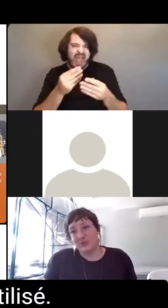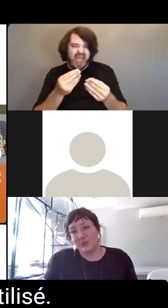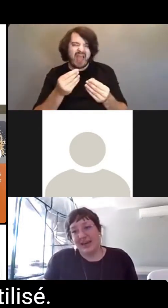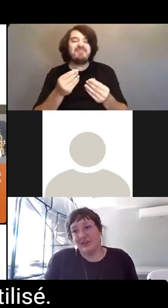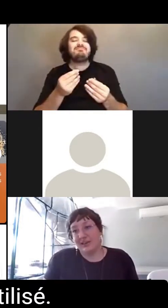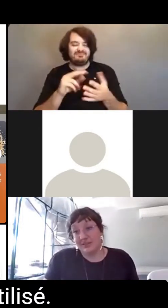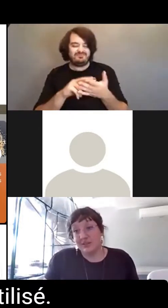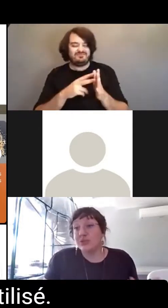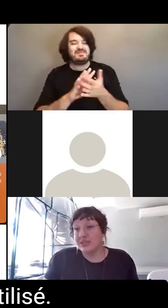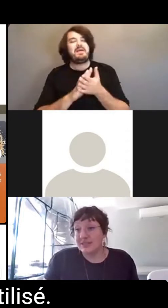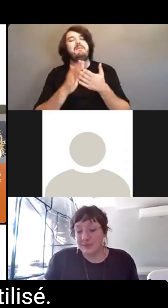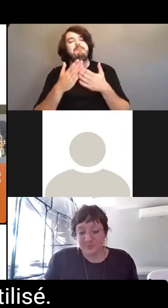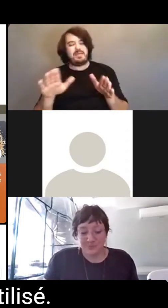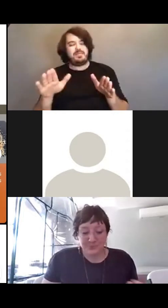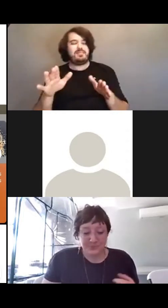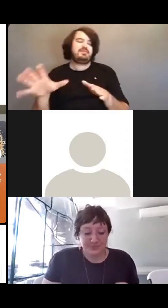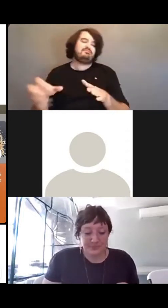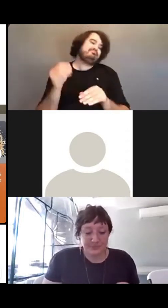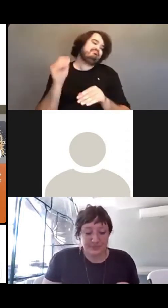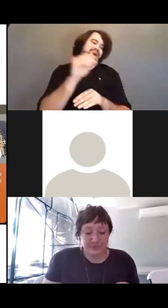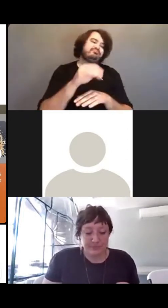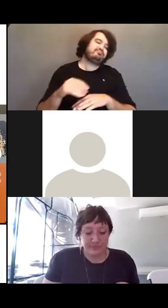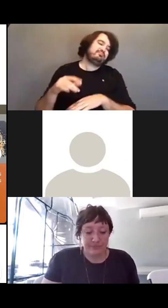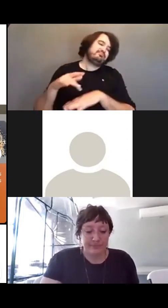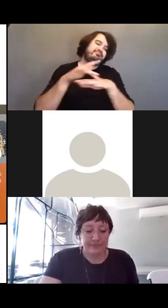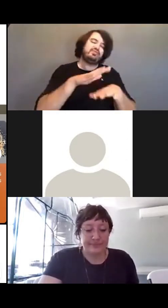c'est rendu prêt à être utilisé.